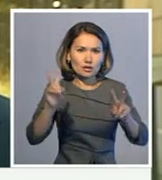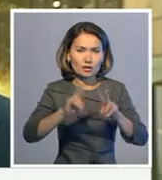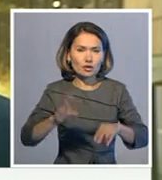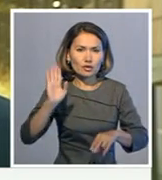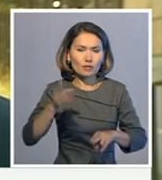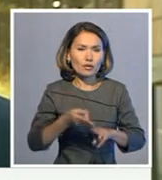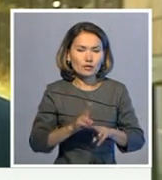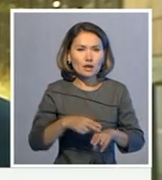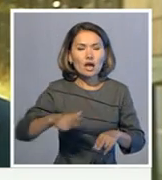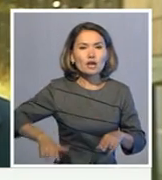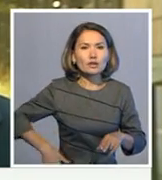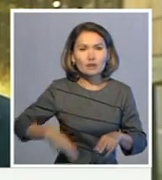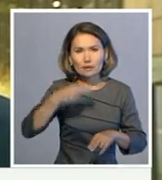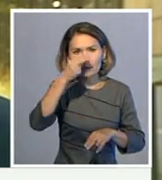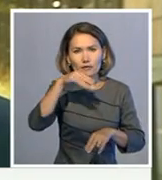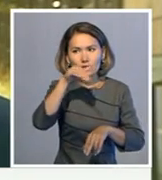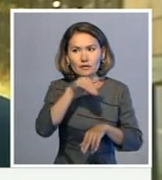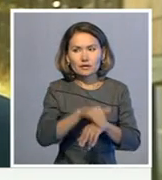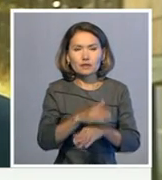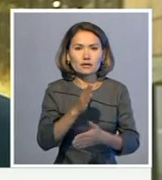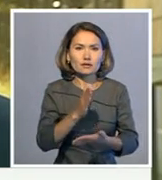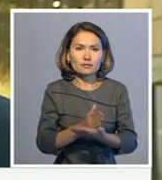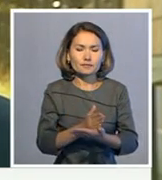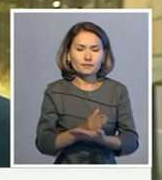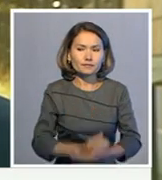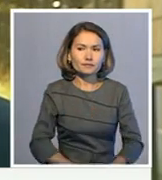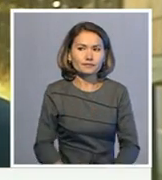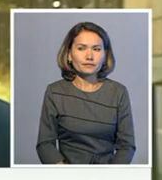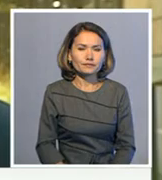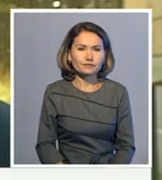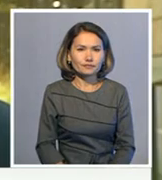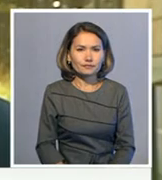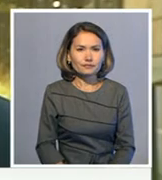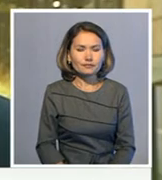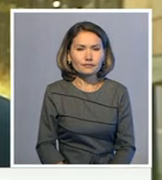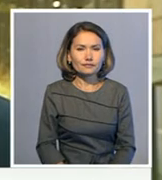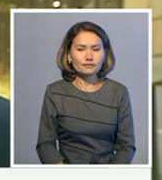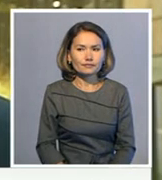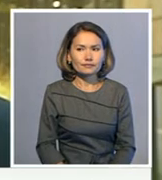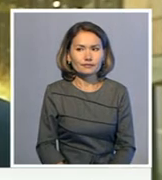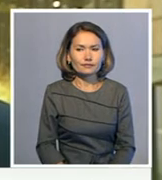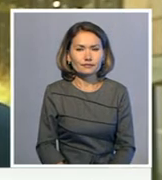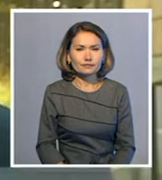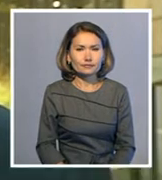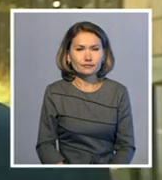Яғни бұл ұсыныс бойынша білім басқармасы, яғни шешім қабылдауы тиіс.